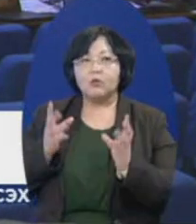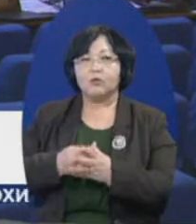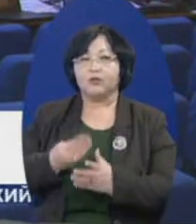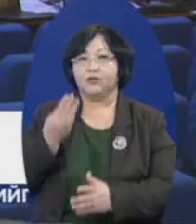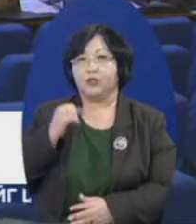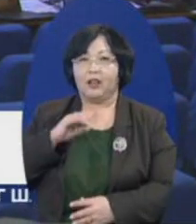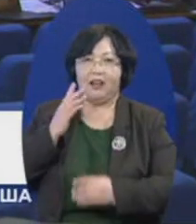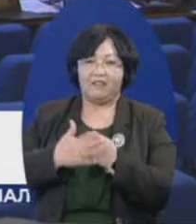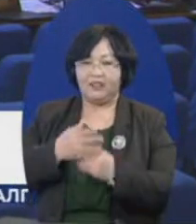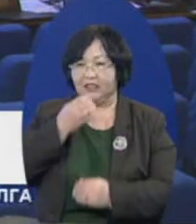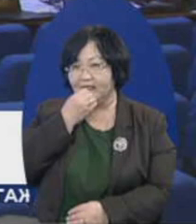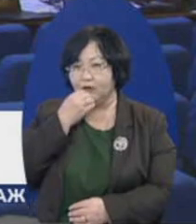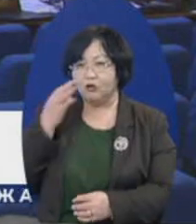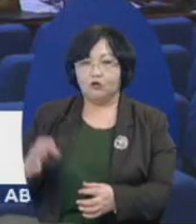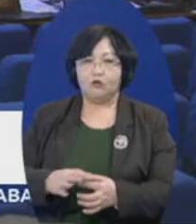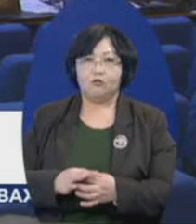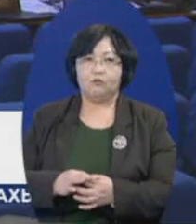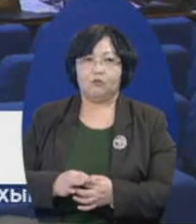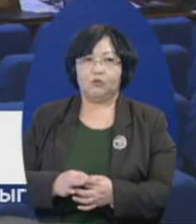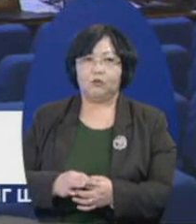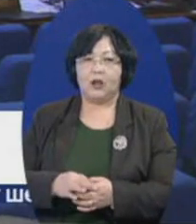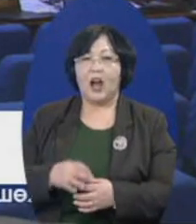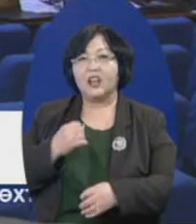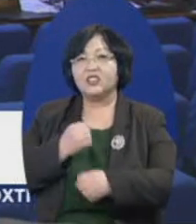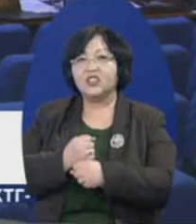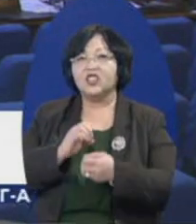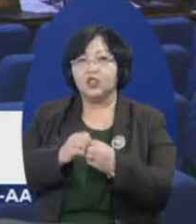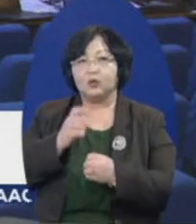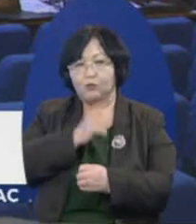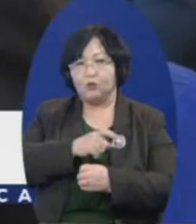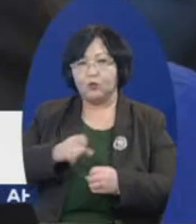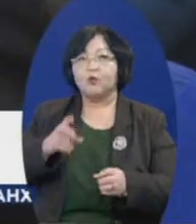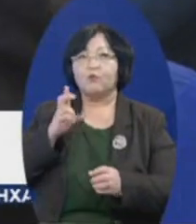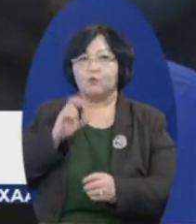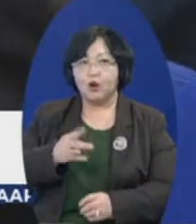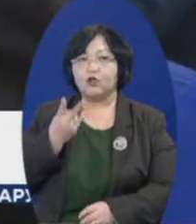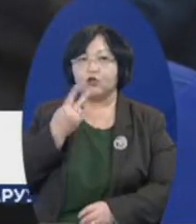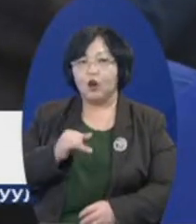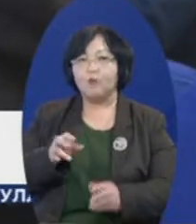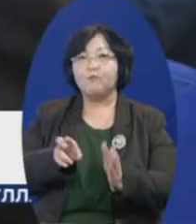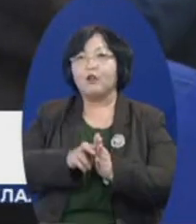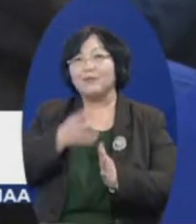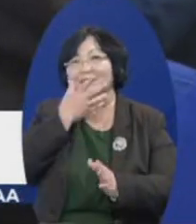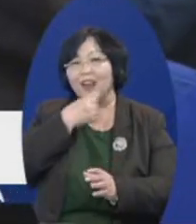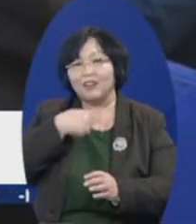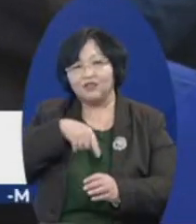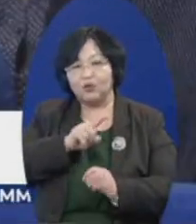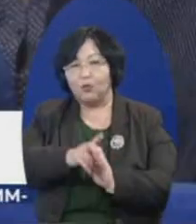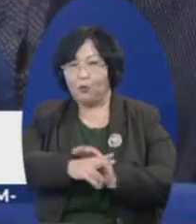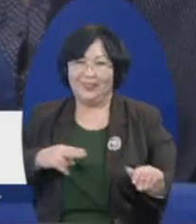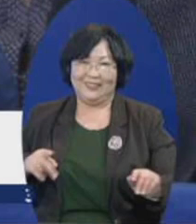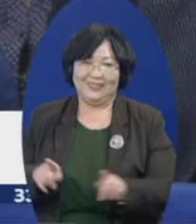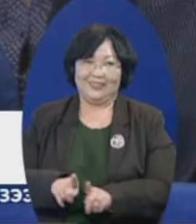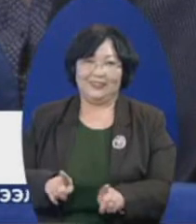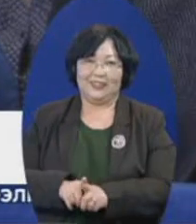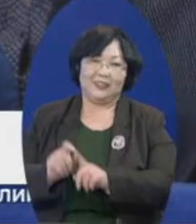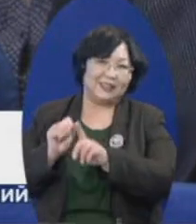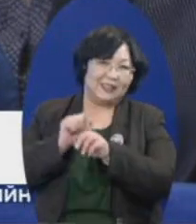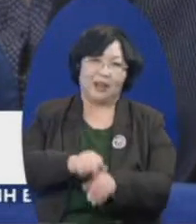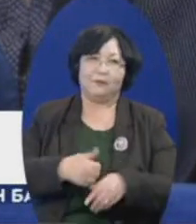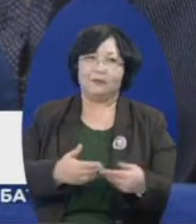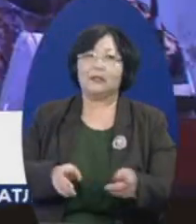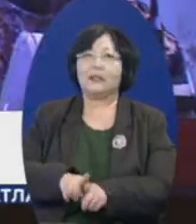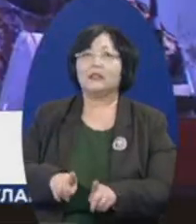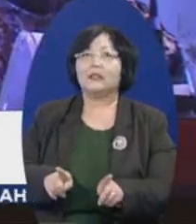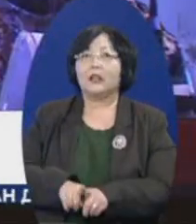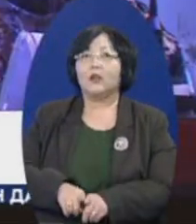хэл ахлын судлал. Эхлээд бол ажилчдын бодит боломж болоо хийж. За хувийн хэвшлийн томоохон компаниуд ажилчдаа хөвсөөд ноод ашиг